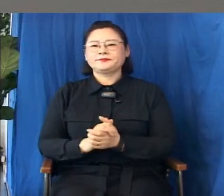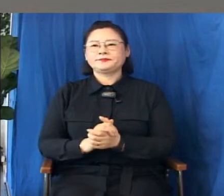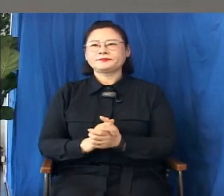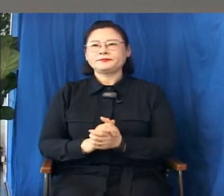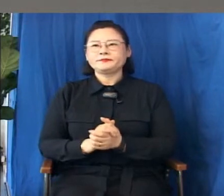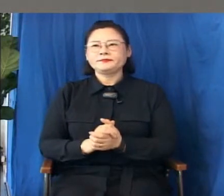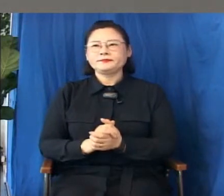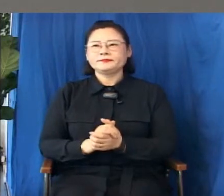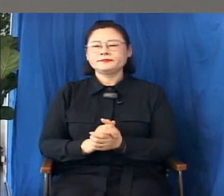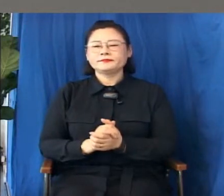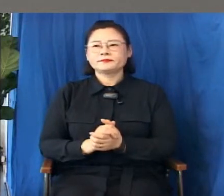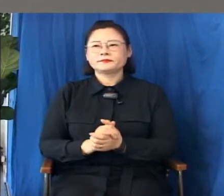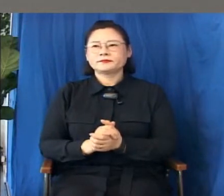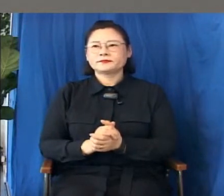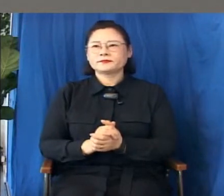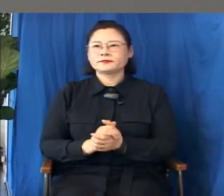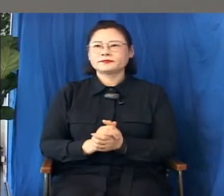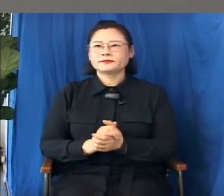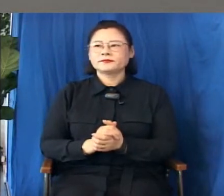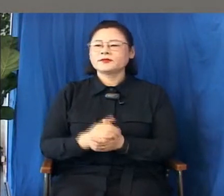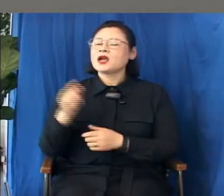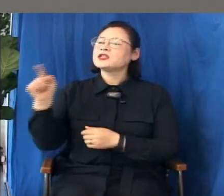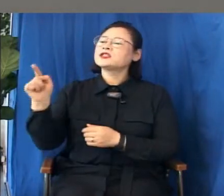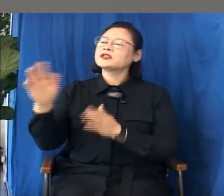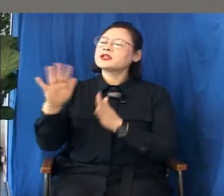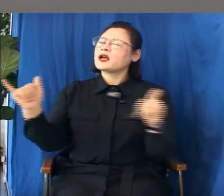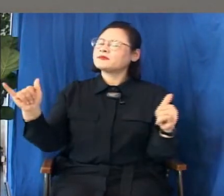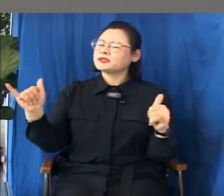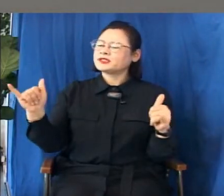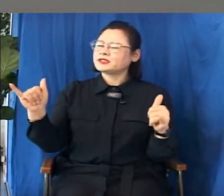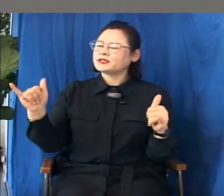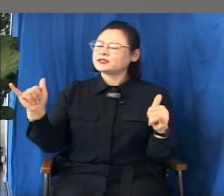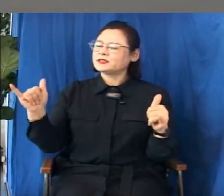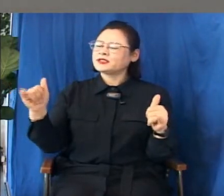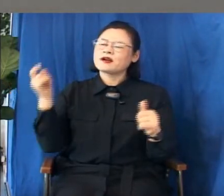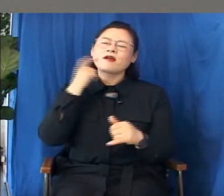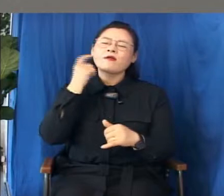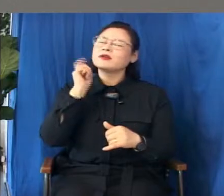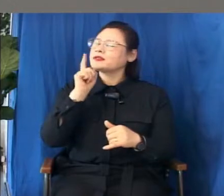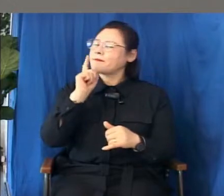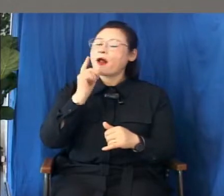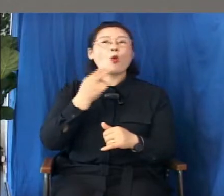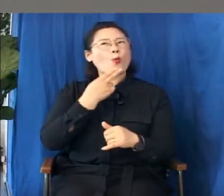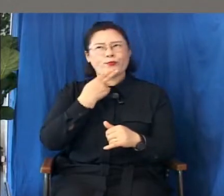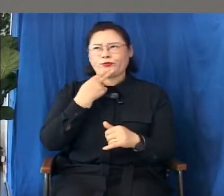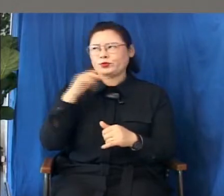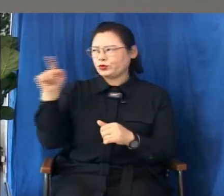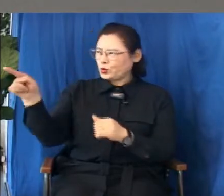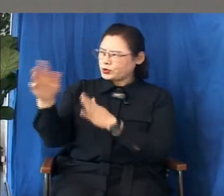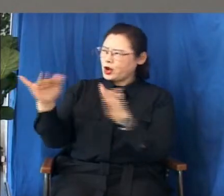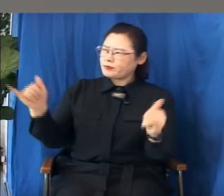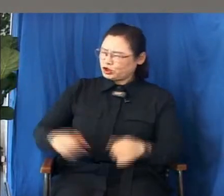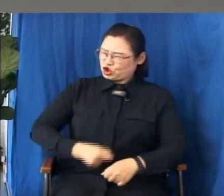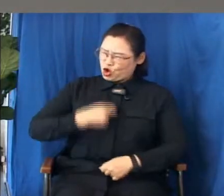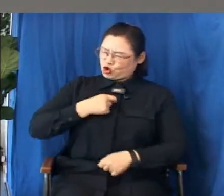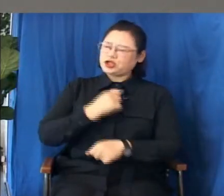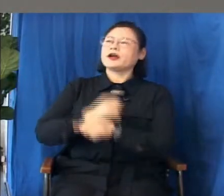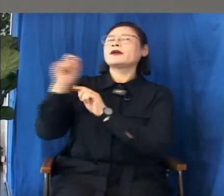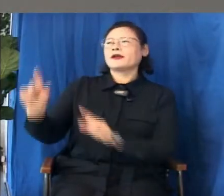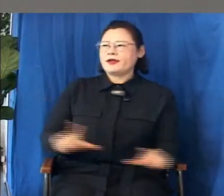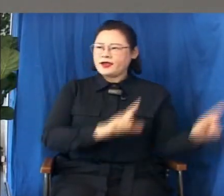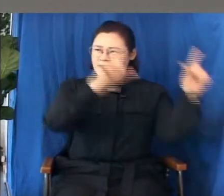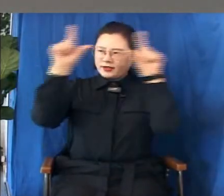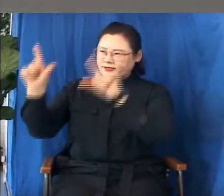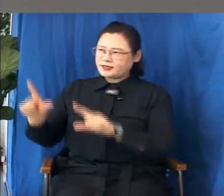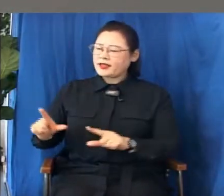사람. 쟤는 허튼 말 안 해. 쟤는 거짓말 안 해. 쟤는 참 정직하게 살아.